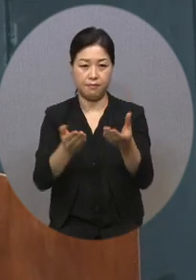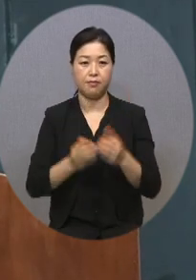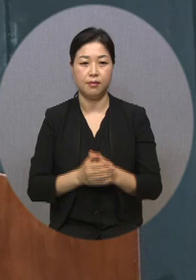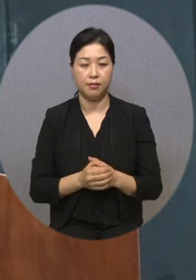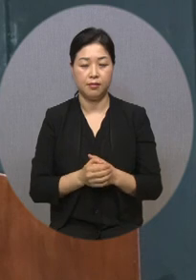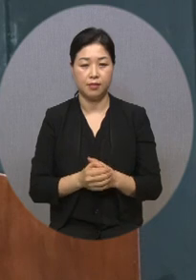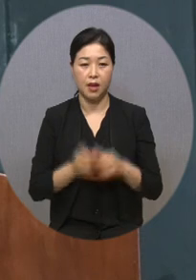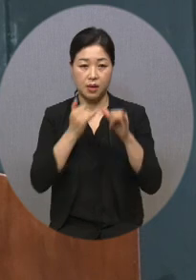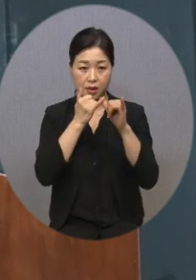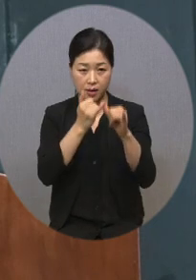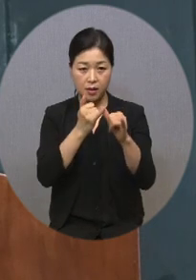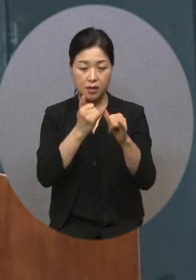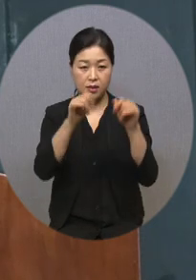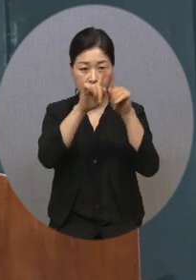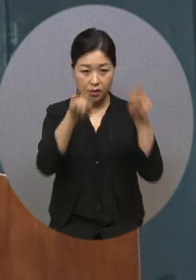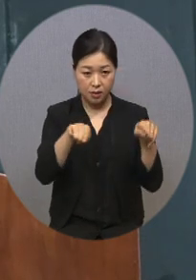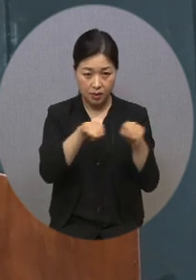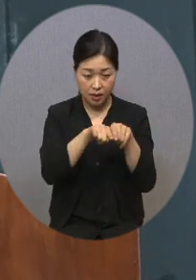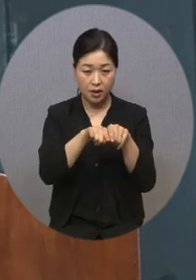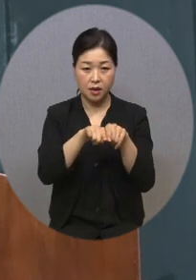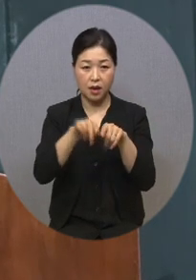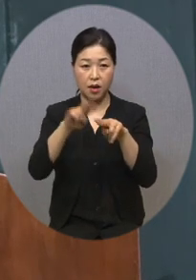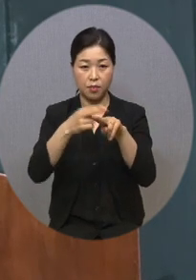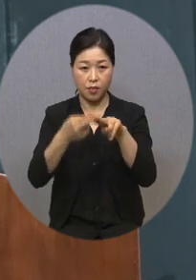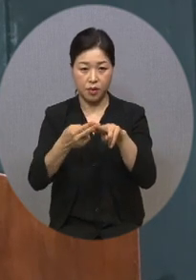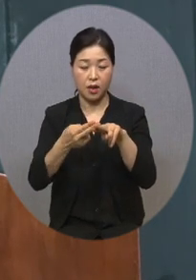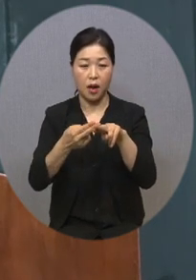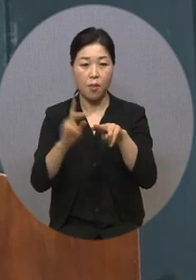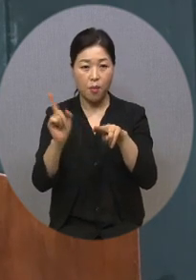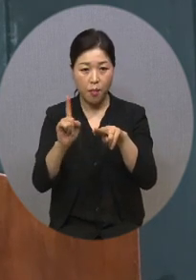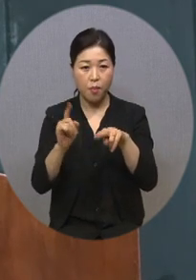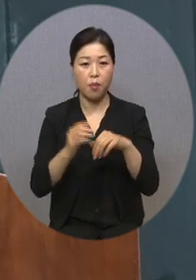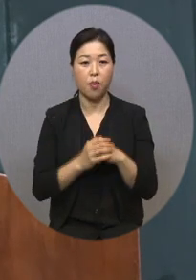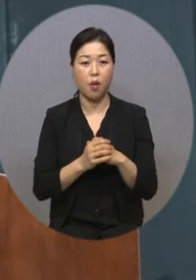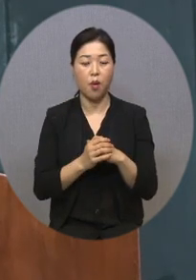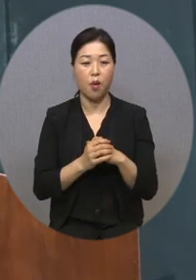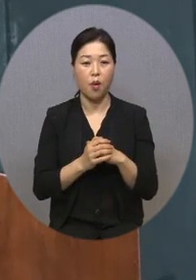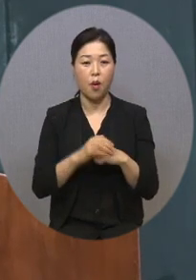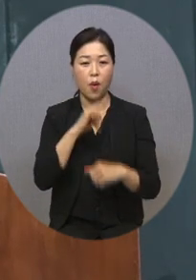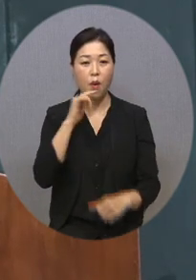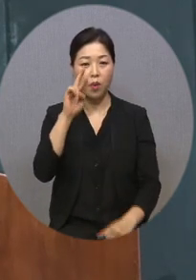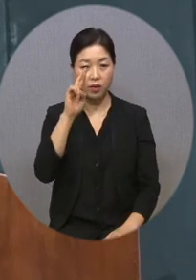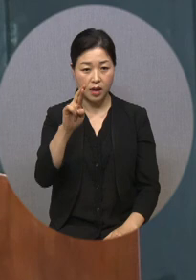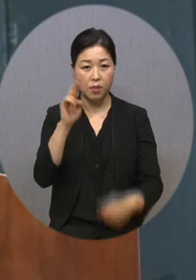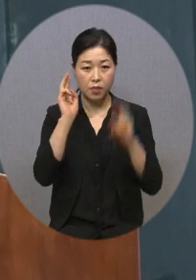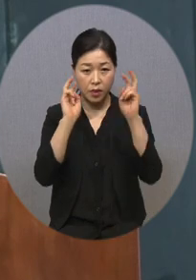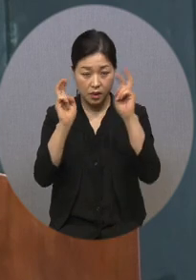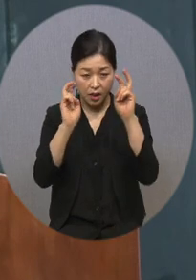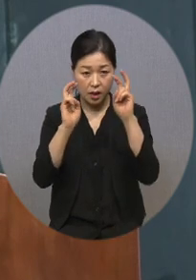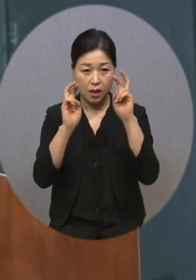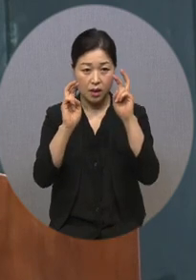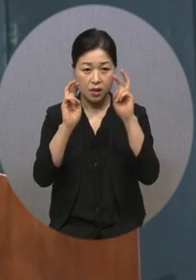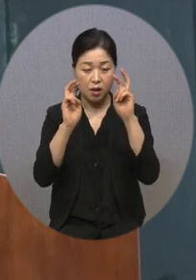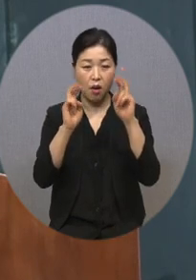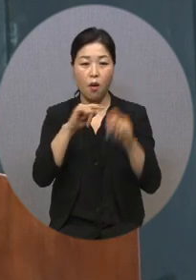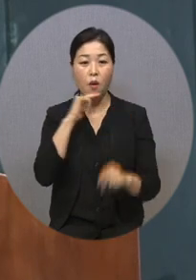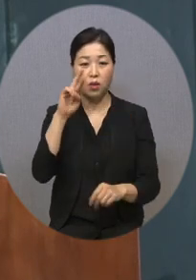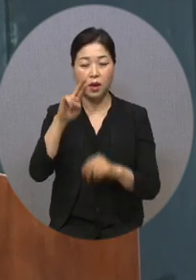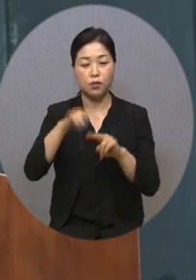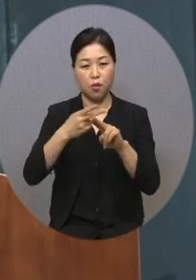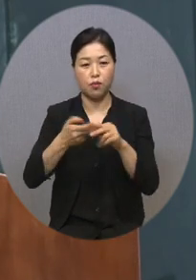시상에는 상장과 부상으로 백제 홍삼 주식회사 3대인에서 홍삼을 협찬해 주셨습니다.